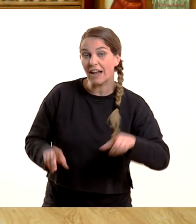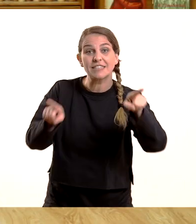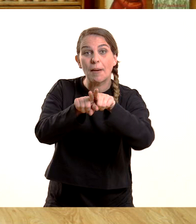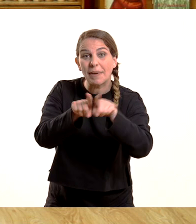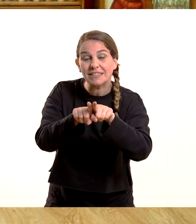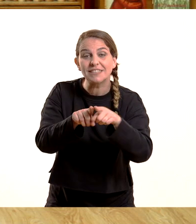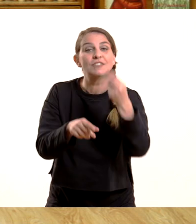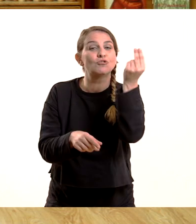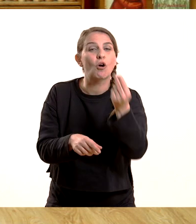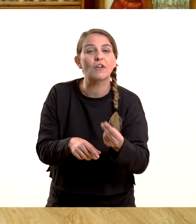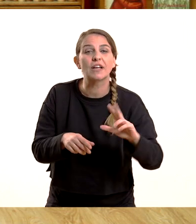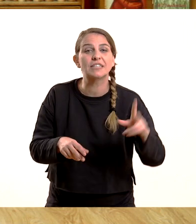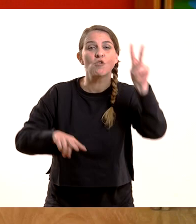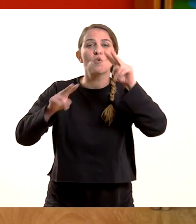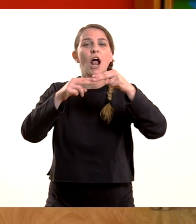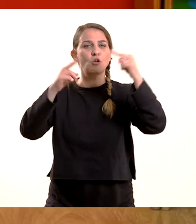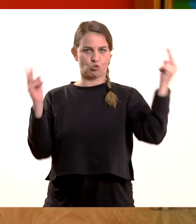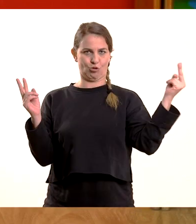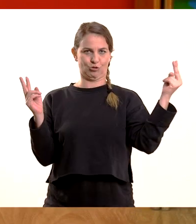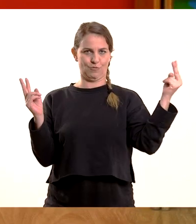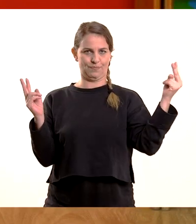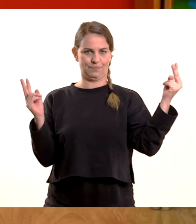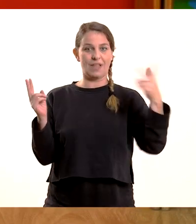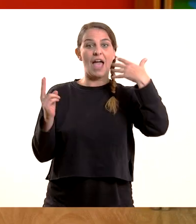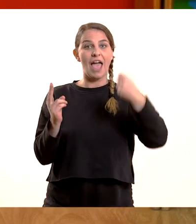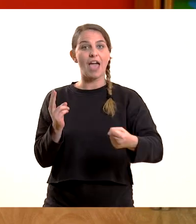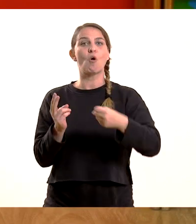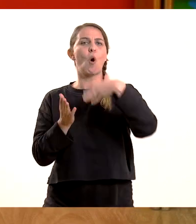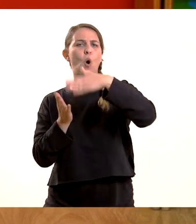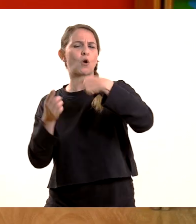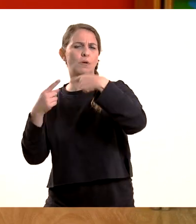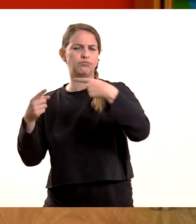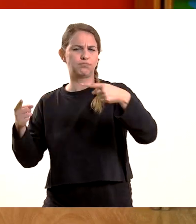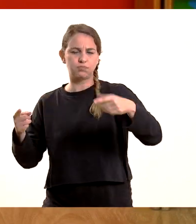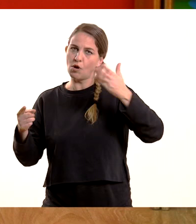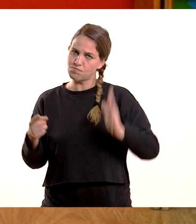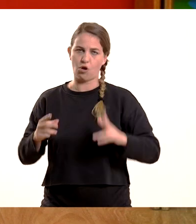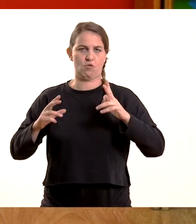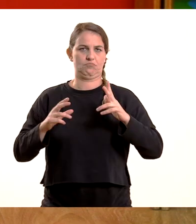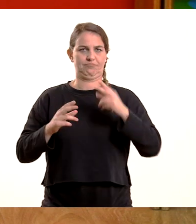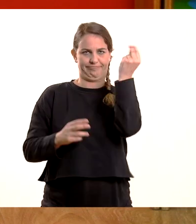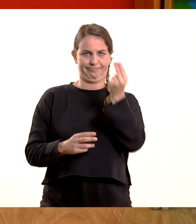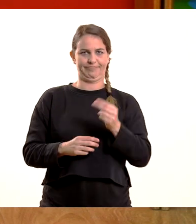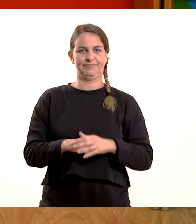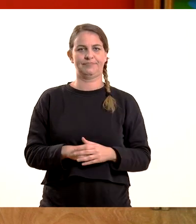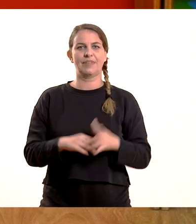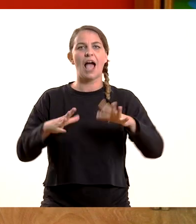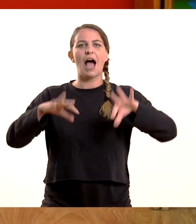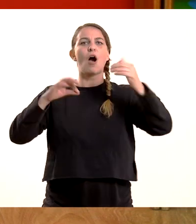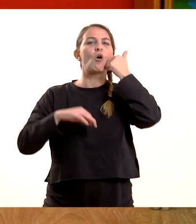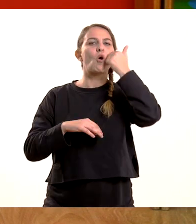ουράνιο τόξο? Αφού έχουμε μπροστά μας όλα τα χρώματα του ουράνιου τόξου, μπορούμε να το κάνουμε κι εμείς. Θα ξεκινήσουμε με το